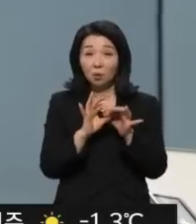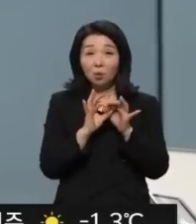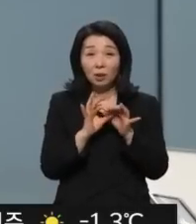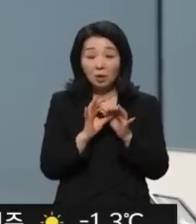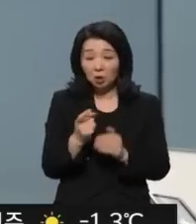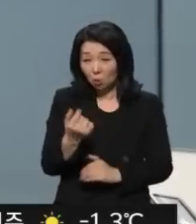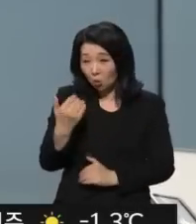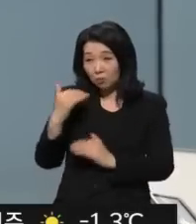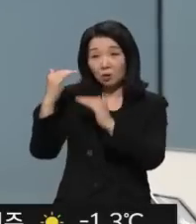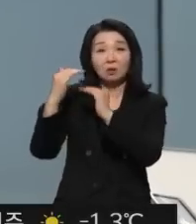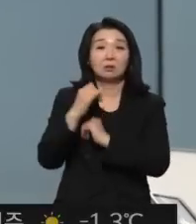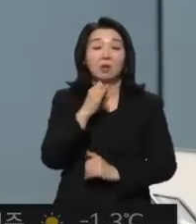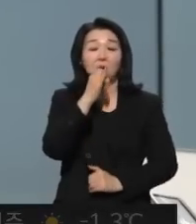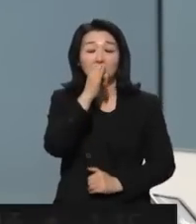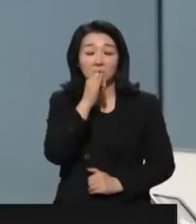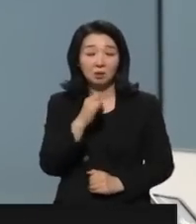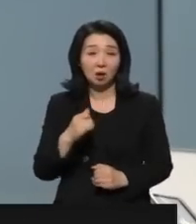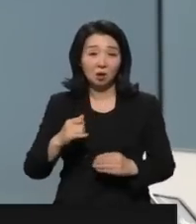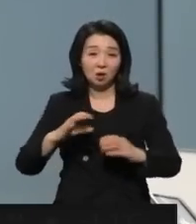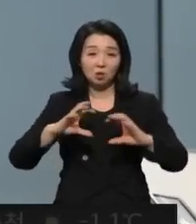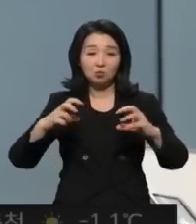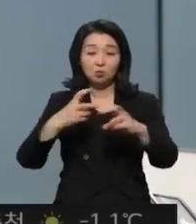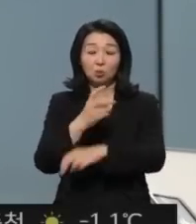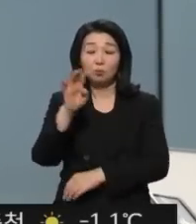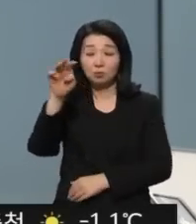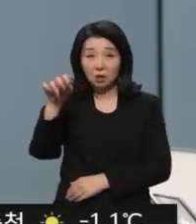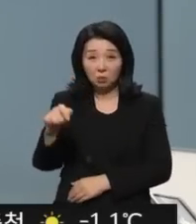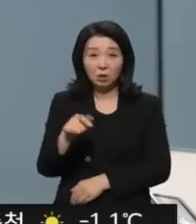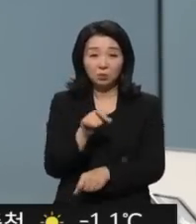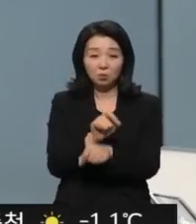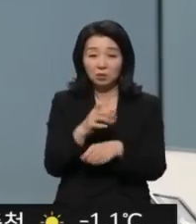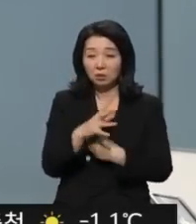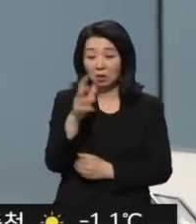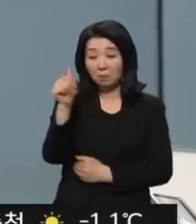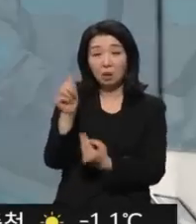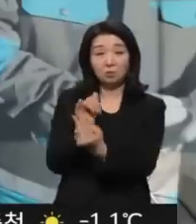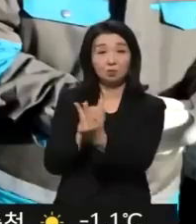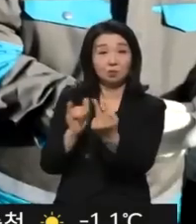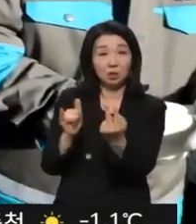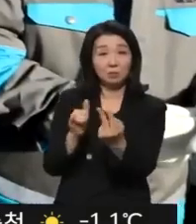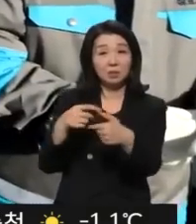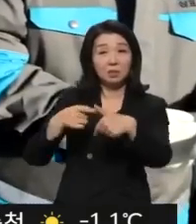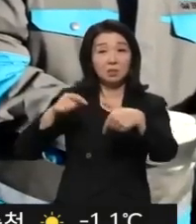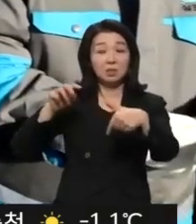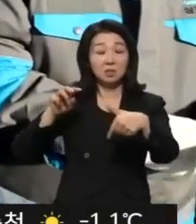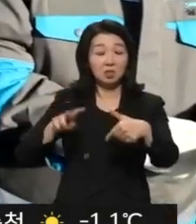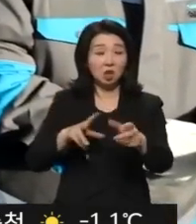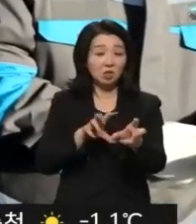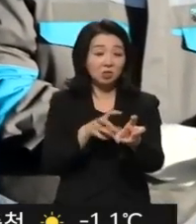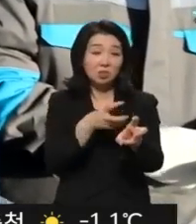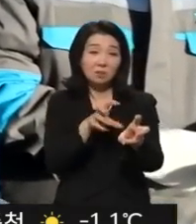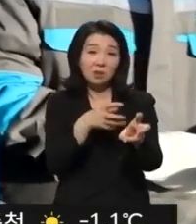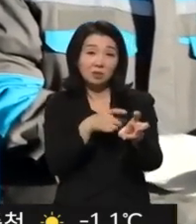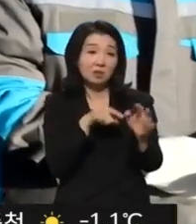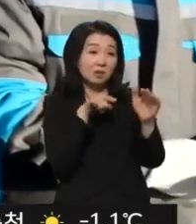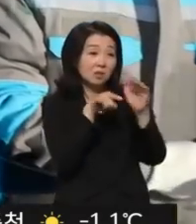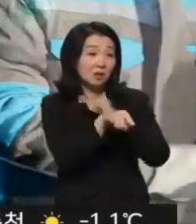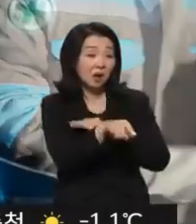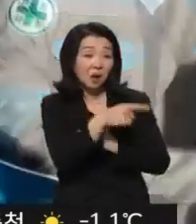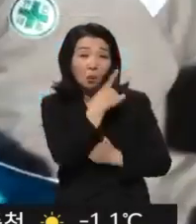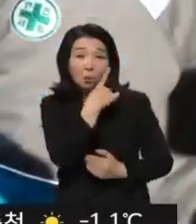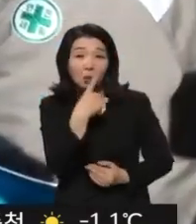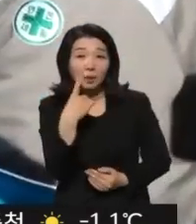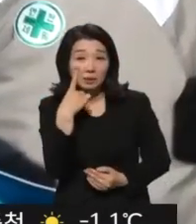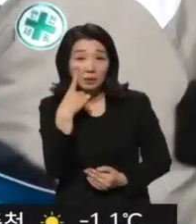조금 전 들어온 속보인데요. 원희룡 국토부 장관과 이상민 행안부 장관이 함께 인천의 시멘트 유통 현장을 나갔는데 지금 이제 사진이 나오고